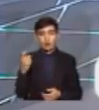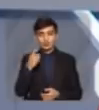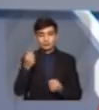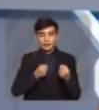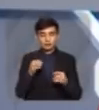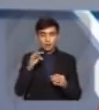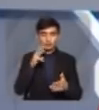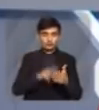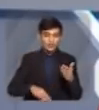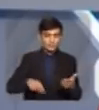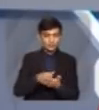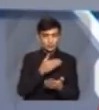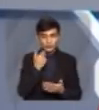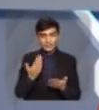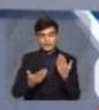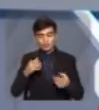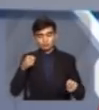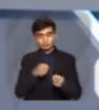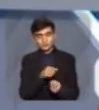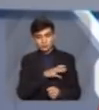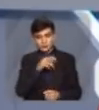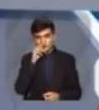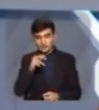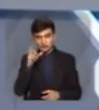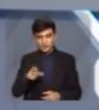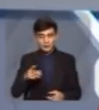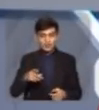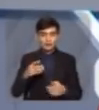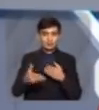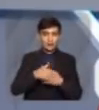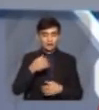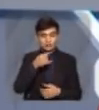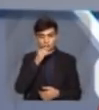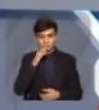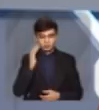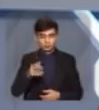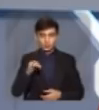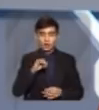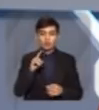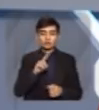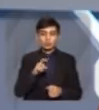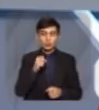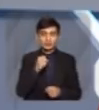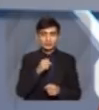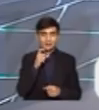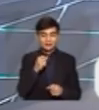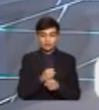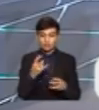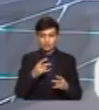оплачивают штрафы. Если случается ДТП, виновник вовсе может не понести наказание. Вот что делать потерпевшим в такой